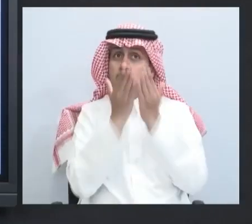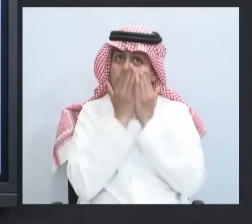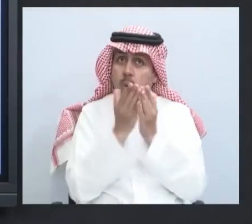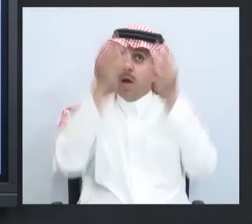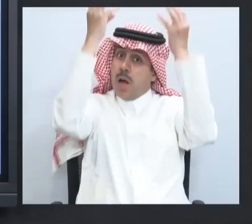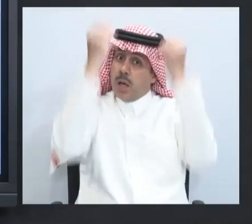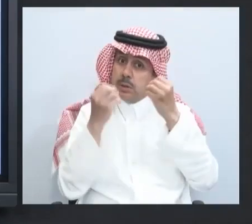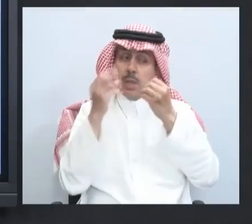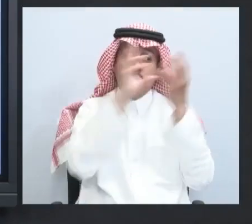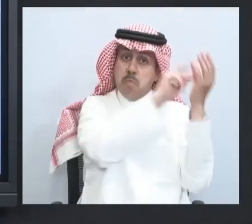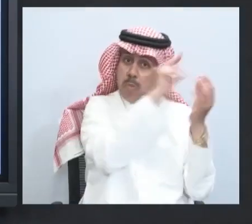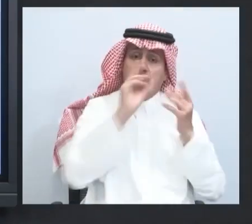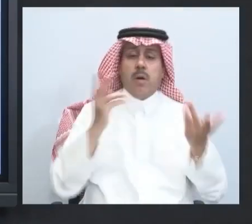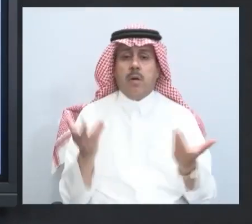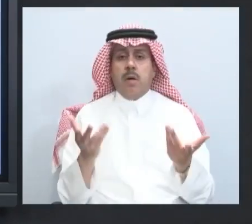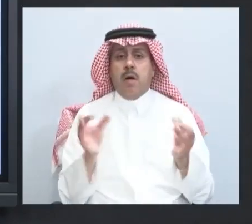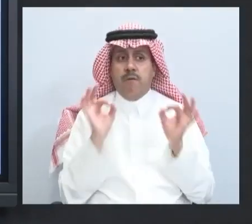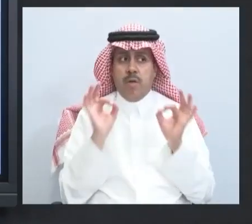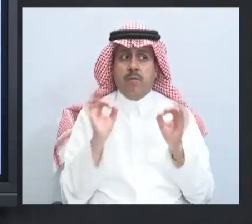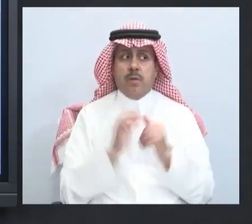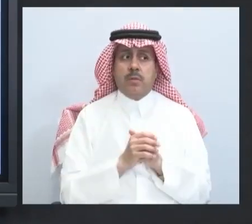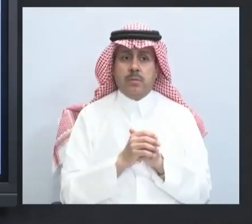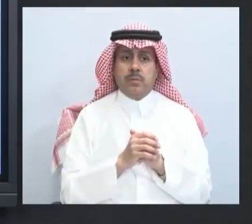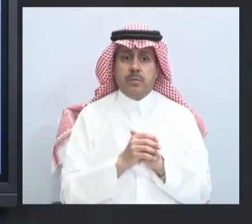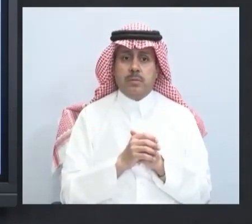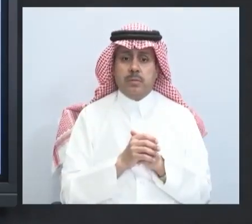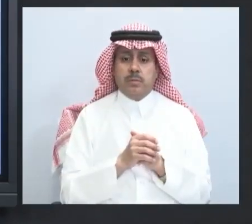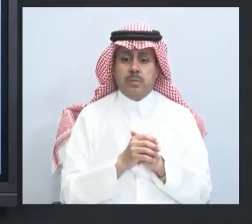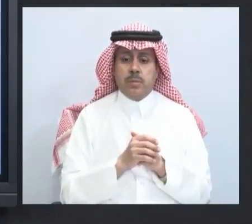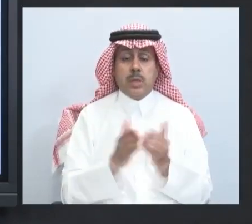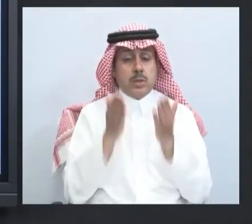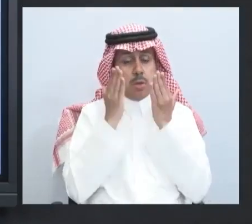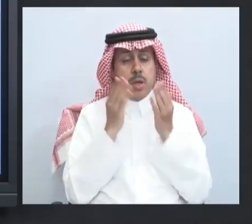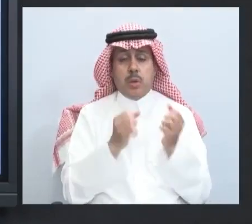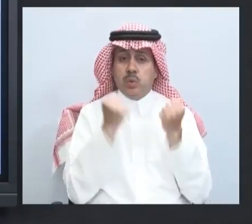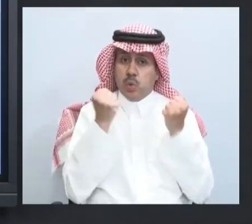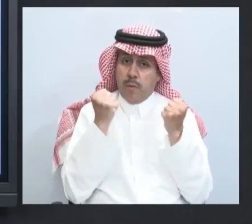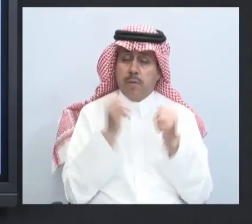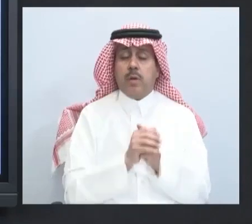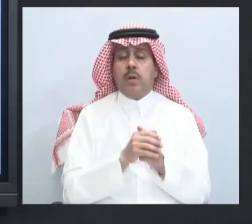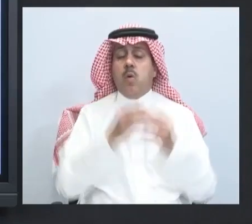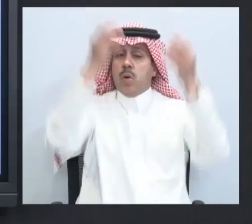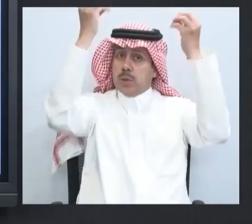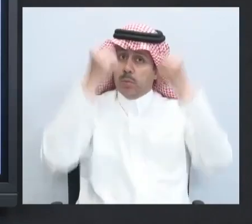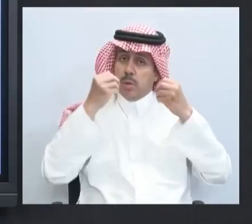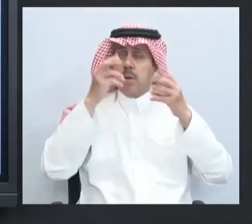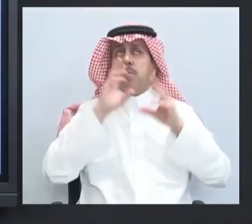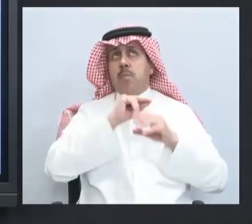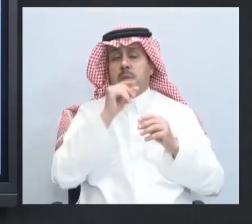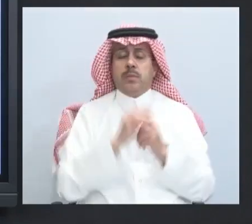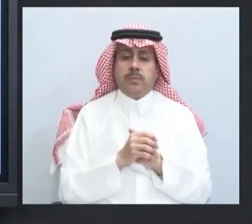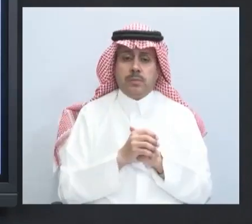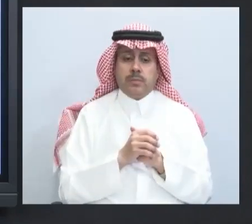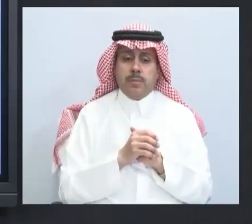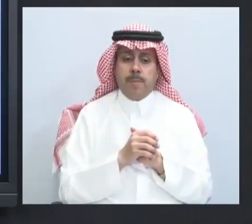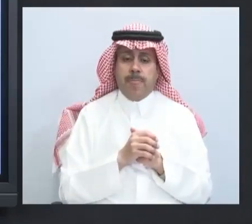الاخ او تلكم الاخت عليك لا بسال الله تعالى له التوفيق واسال الله انت من فضله